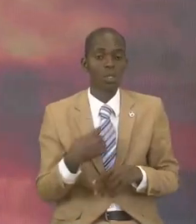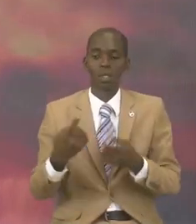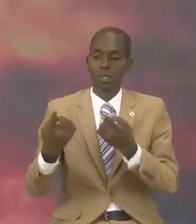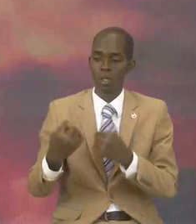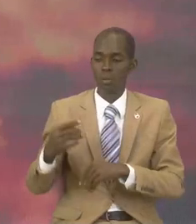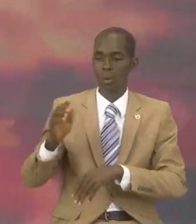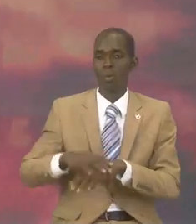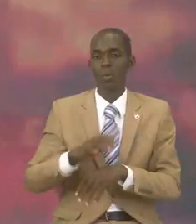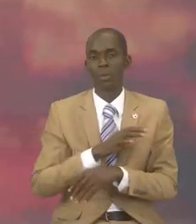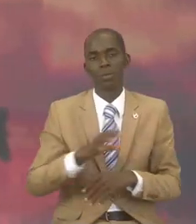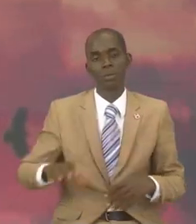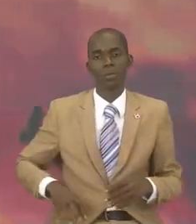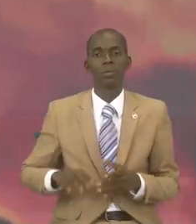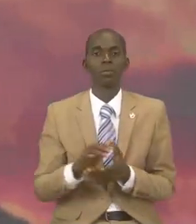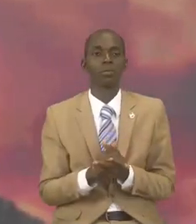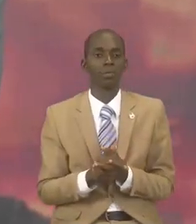venu sur lui.